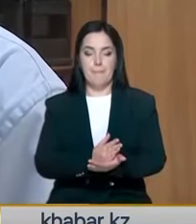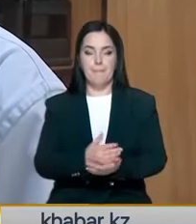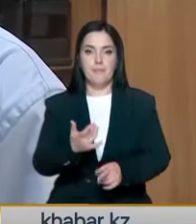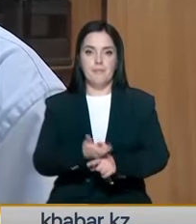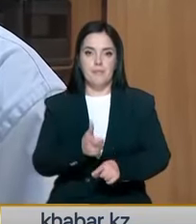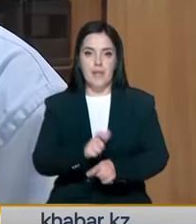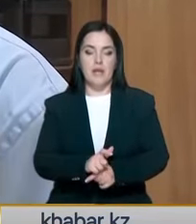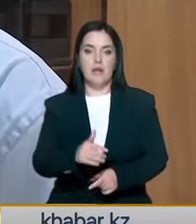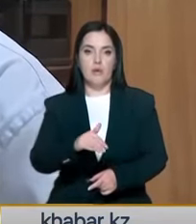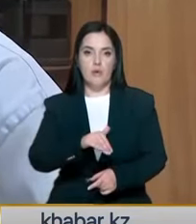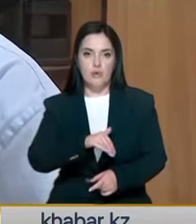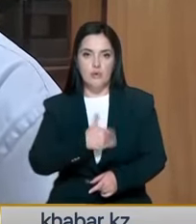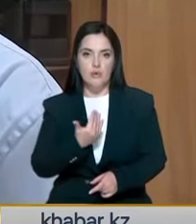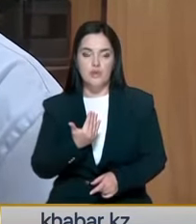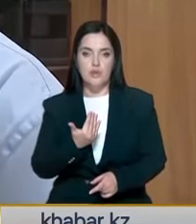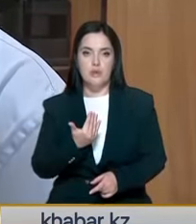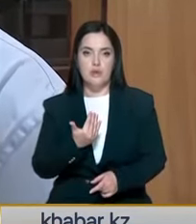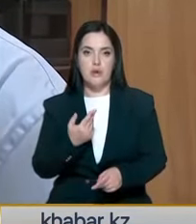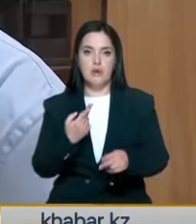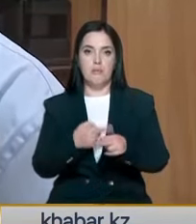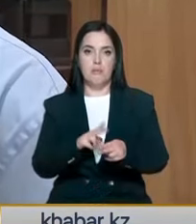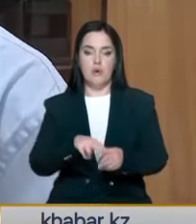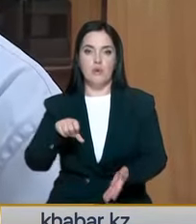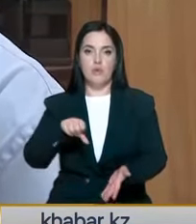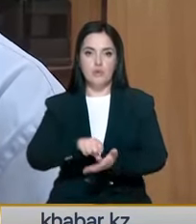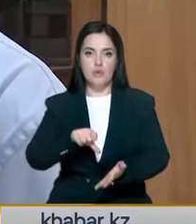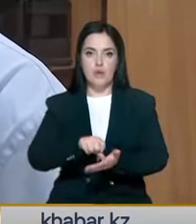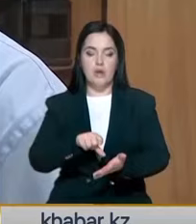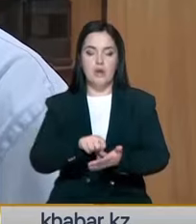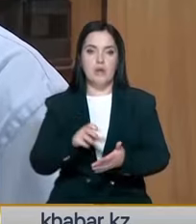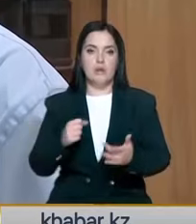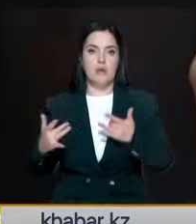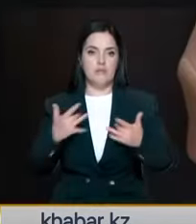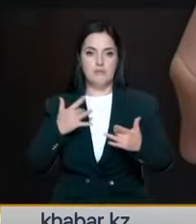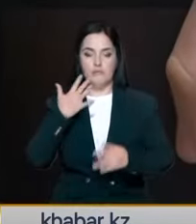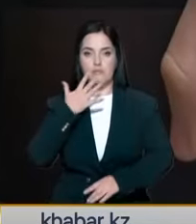очень хочется выбраться как в свет, на большие сцены,